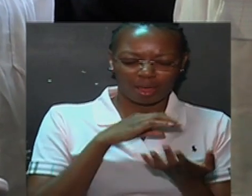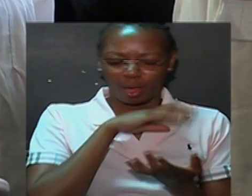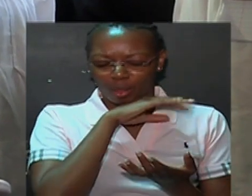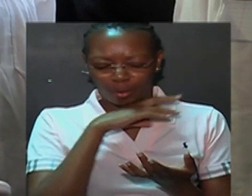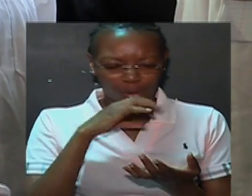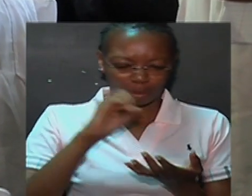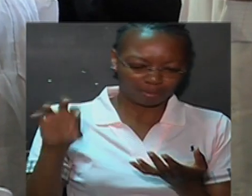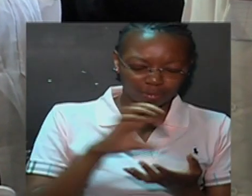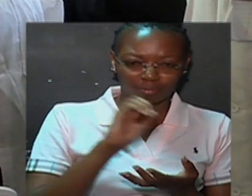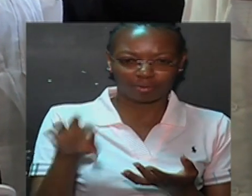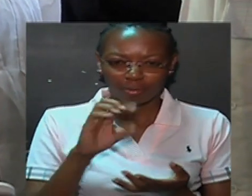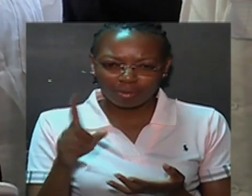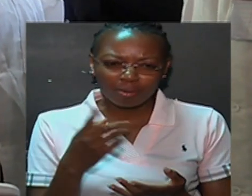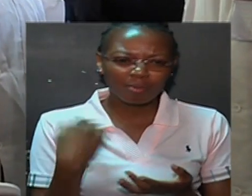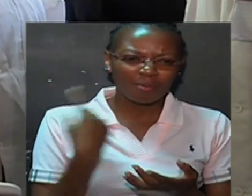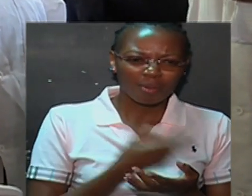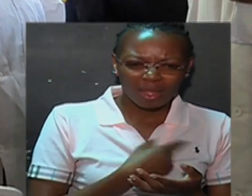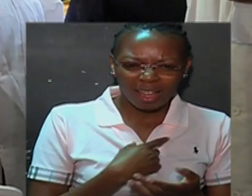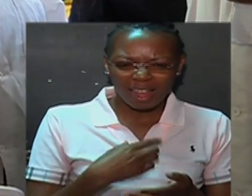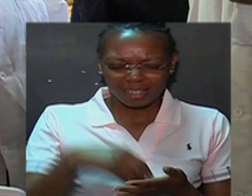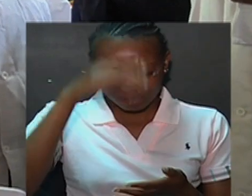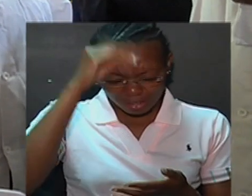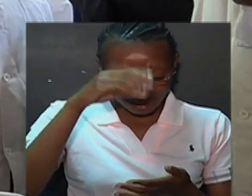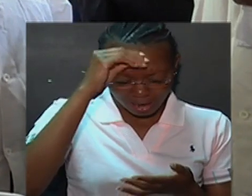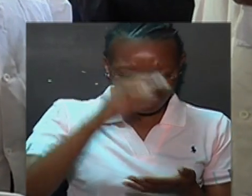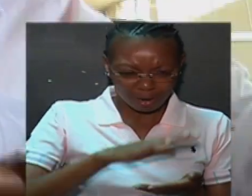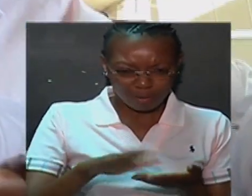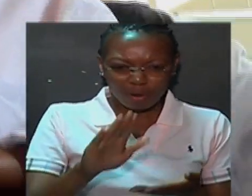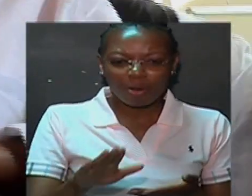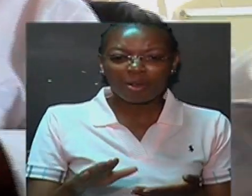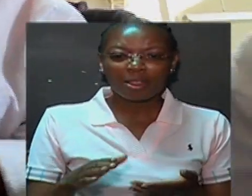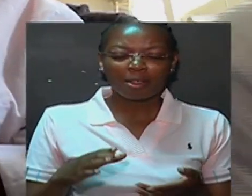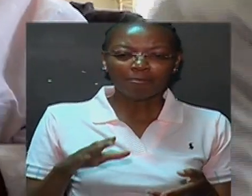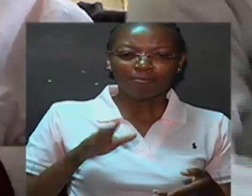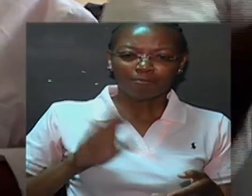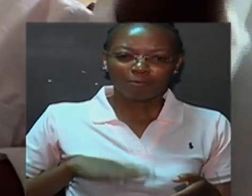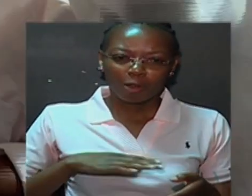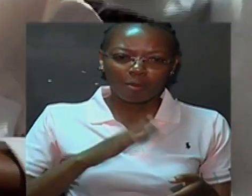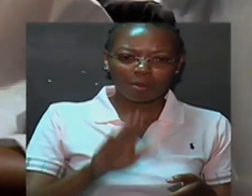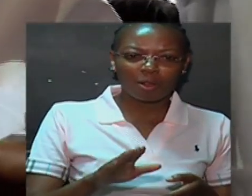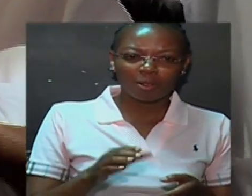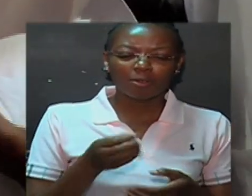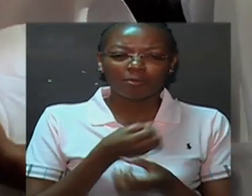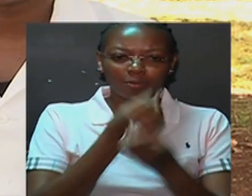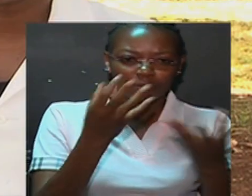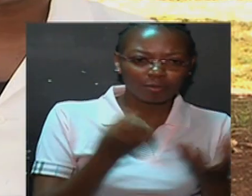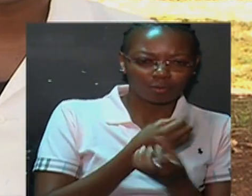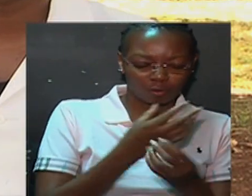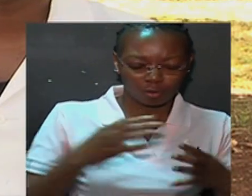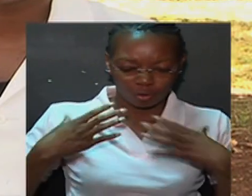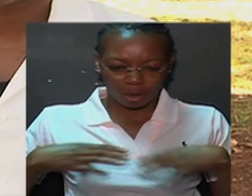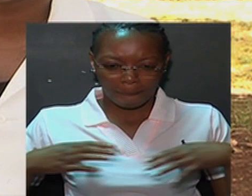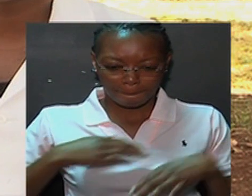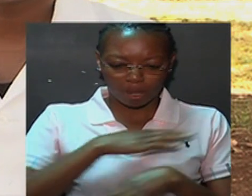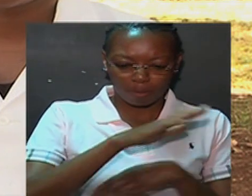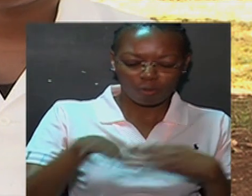ipoe. Baada ya kujifunza hayo yote, Helen alikuwa na mwito huu kwa wakulima haswa wa eneo lake. Ninge